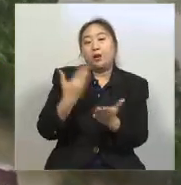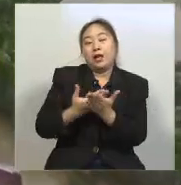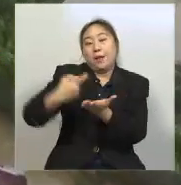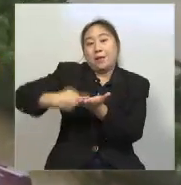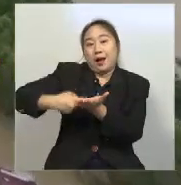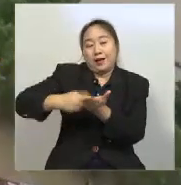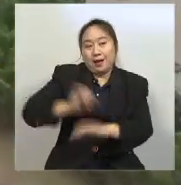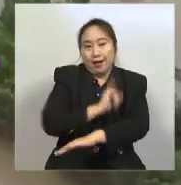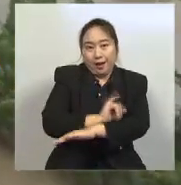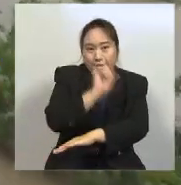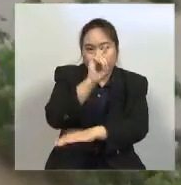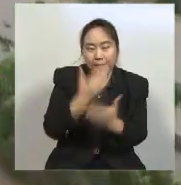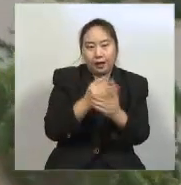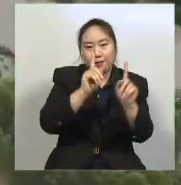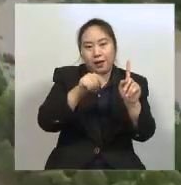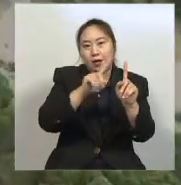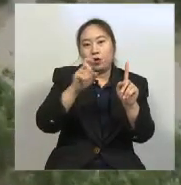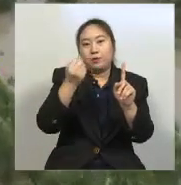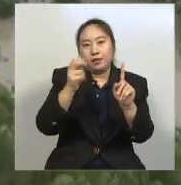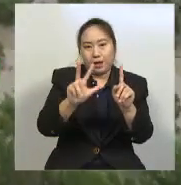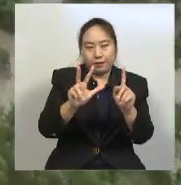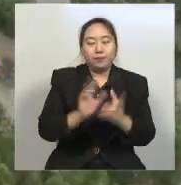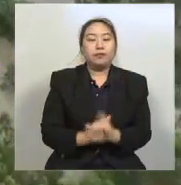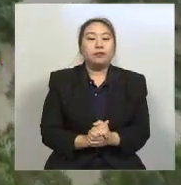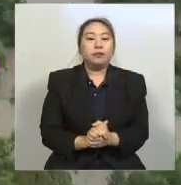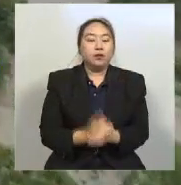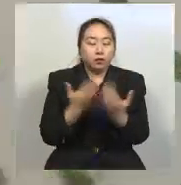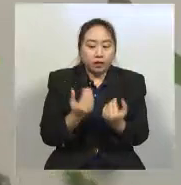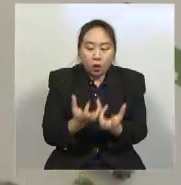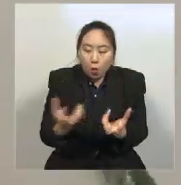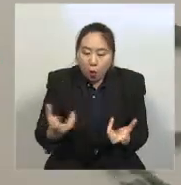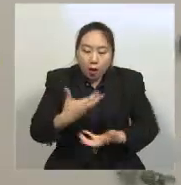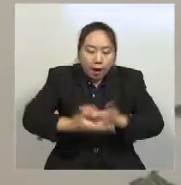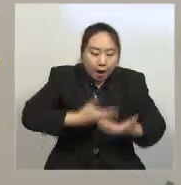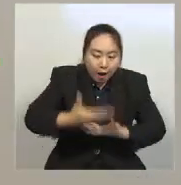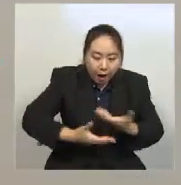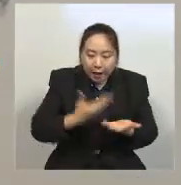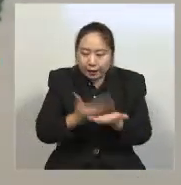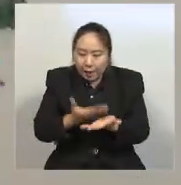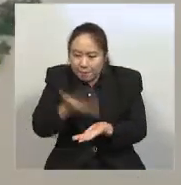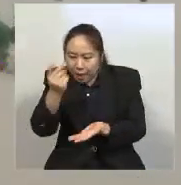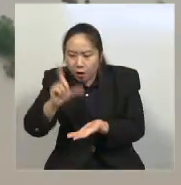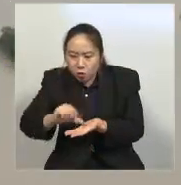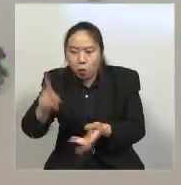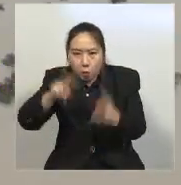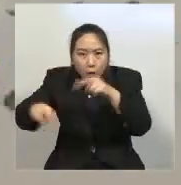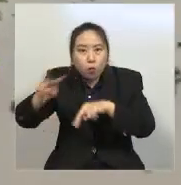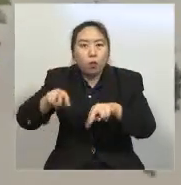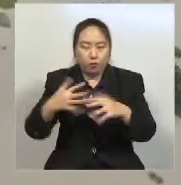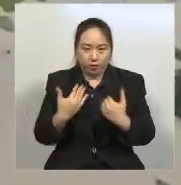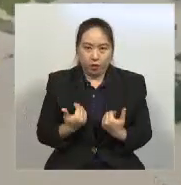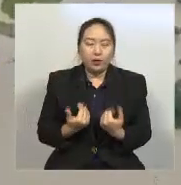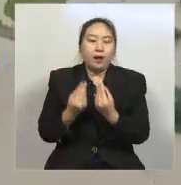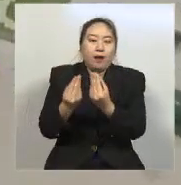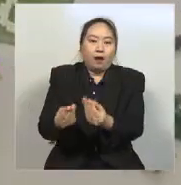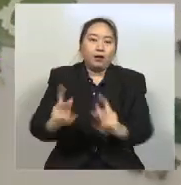ไร่ละ 1,113 บาทส่วนการควบคุมราคาสินค้าในช่วงนี้ก็ได้มอบหมายให้ทางกระทรวงพาณิช